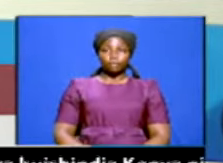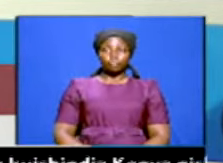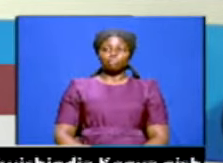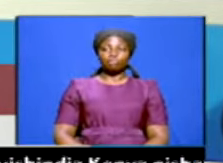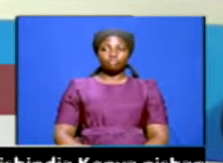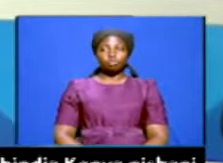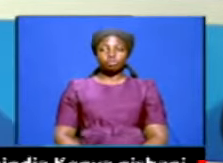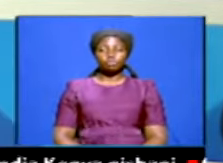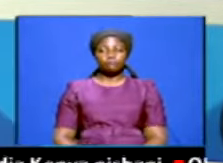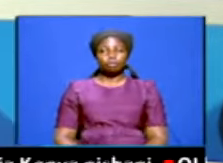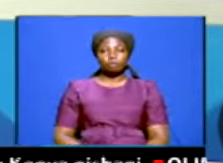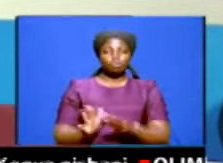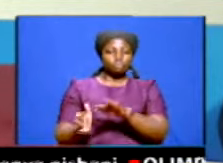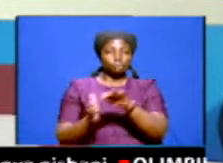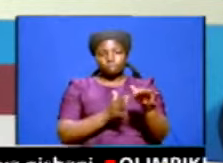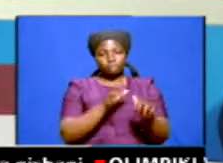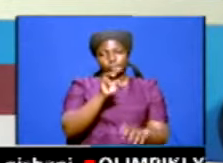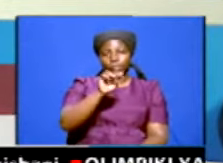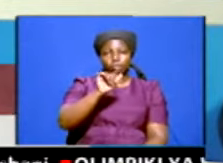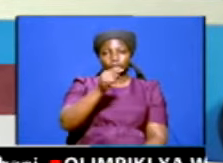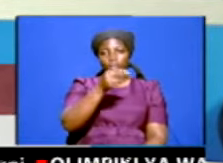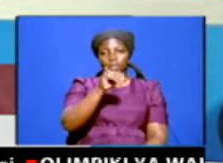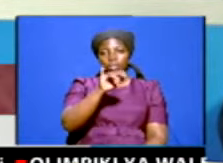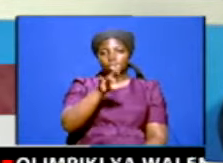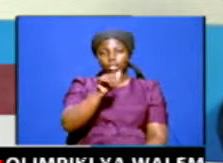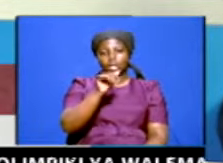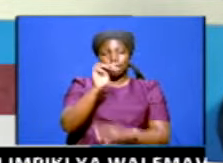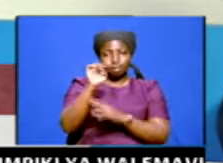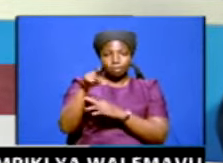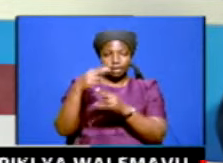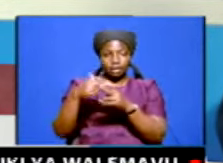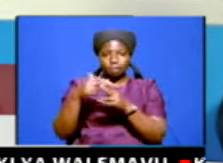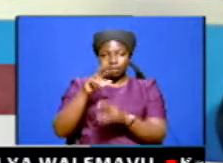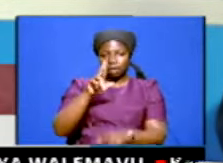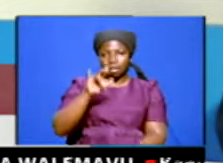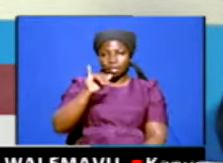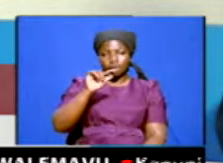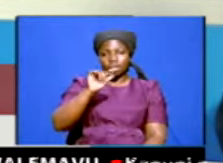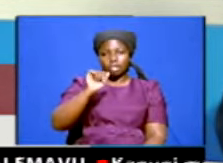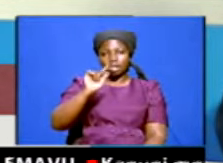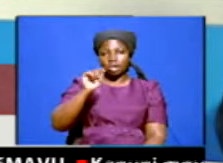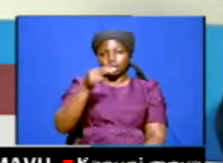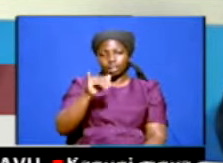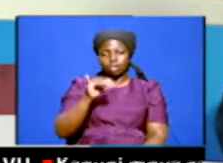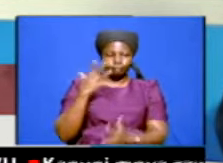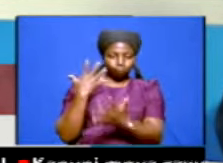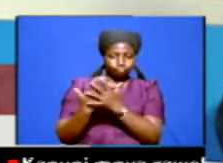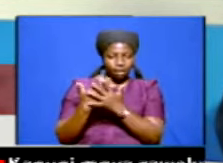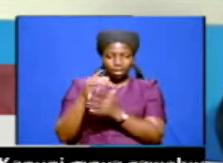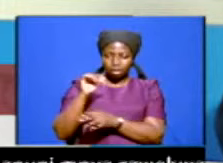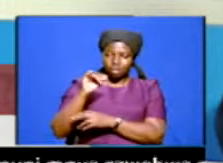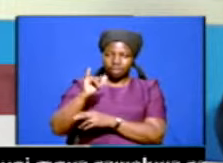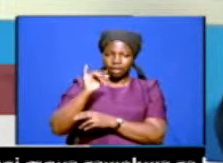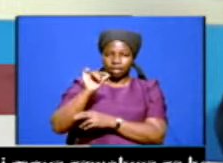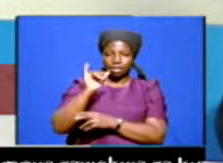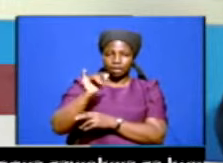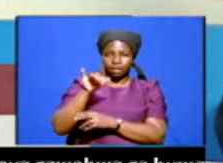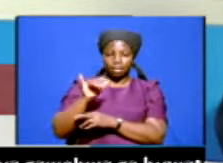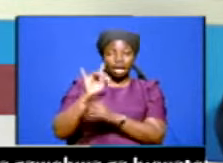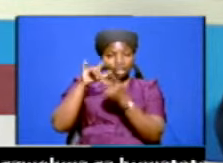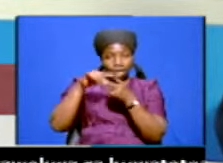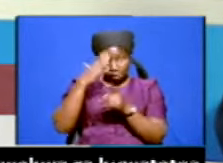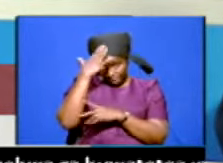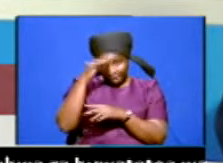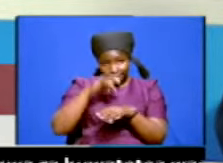Na mbunge wa Madhera Rigathi Gachagua atazuiliwa katika kituo cha polisi cha Gigiri hadi Jumatatu baada ya kukamatwa na maafisa wa DCI